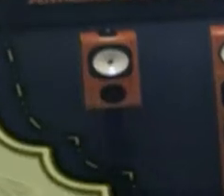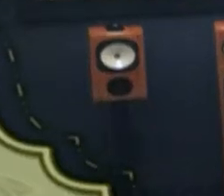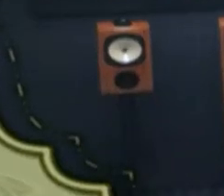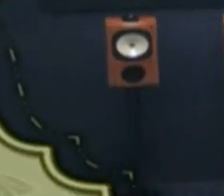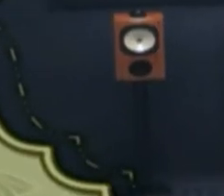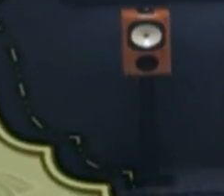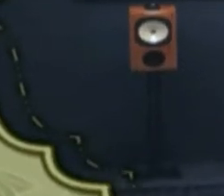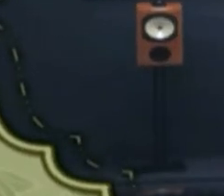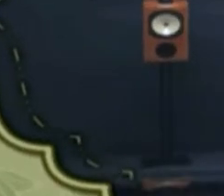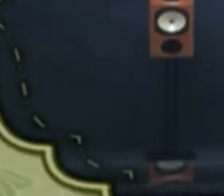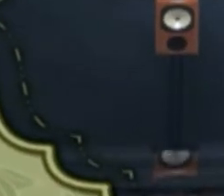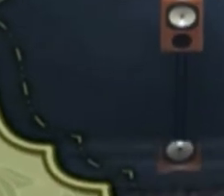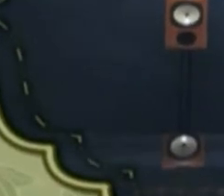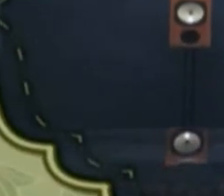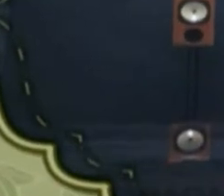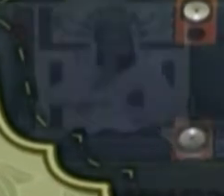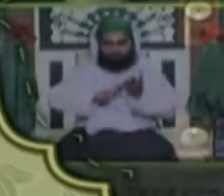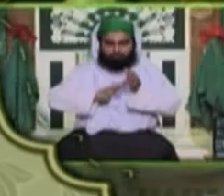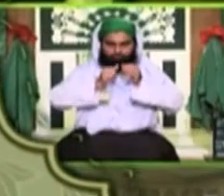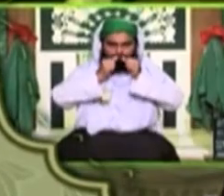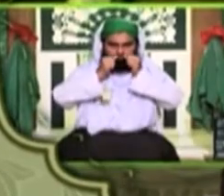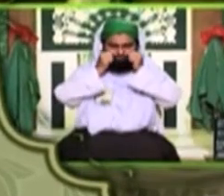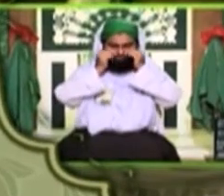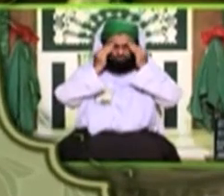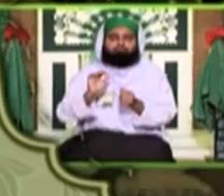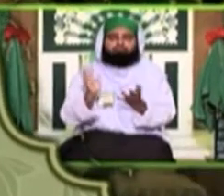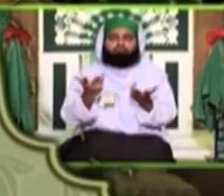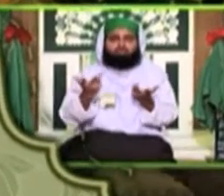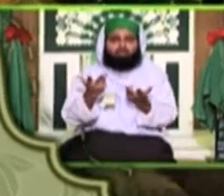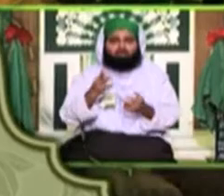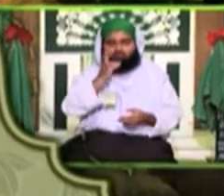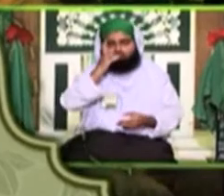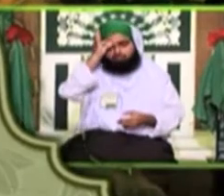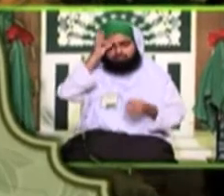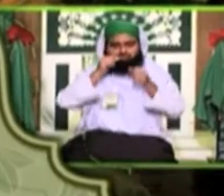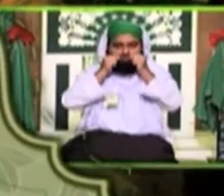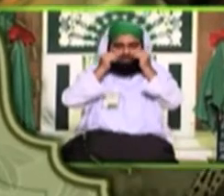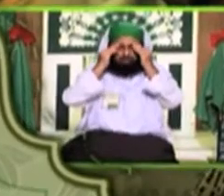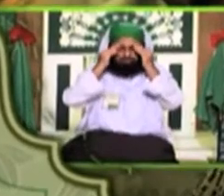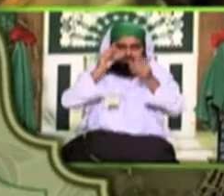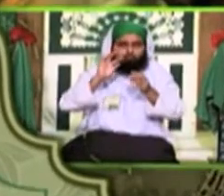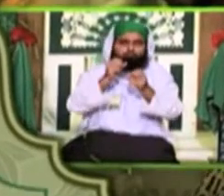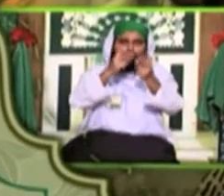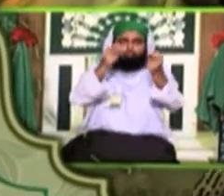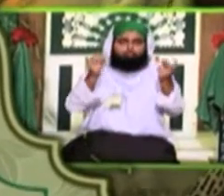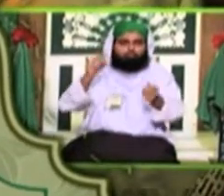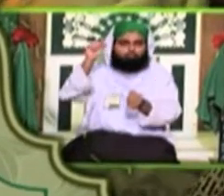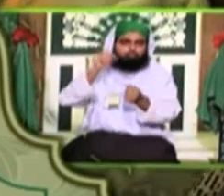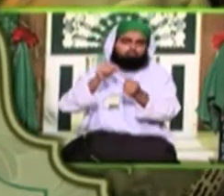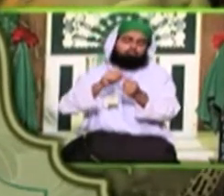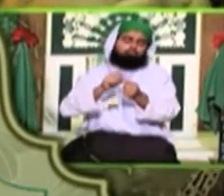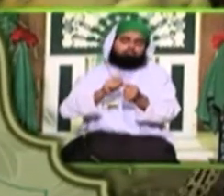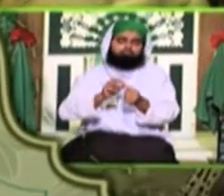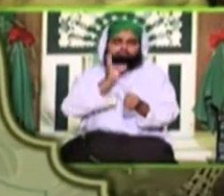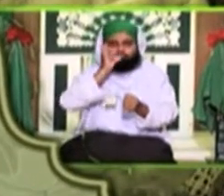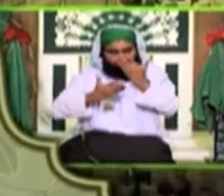حضور صلی اللہ علیہ وآلہ وسلم کا فرمانہ علی شاہل ہے اول ما خلق اللہ علیہ وآلہ سب سے پہلے اللہ تعالیٰ نے میرے